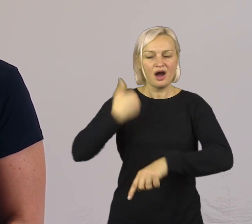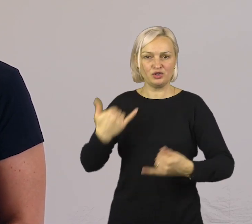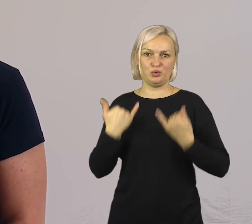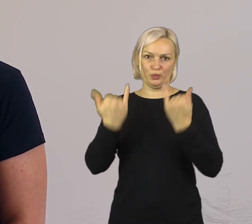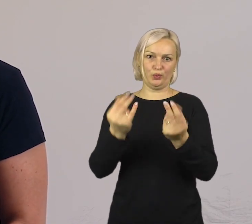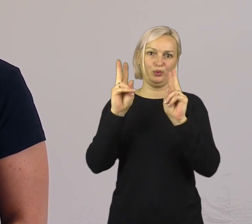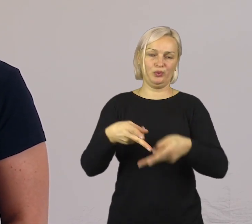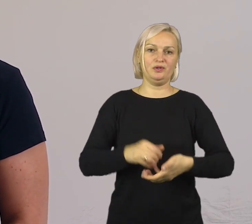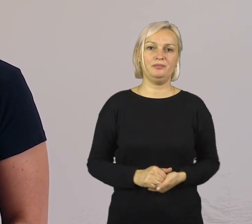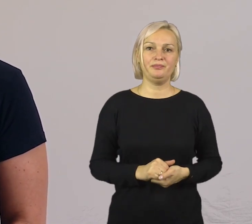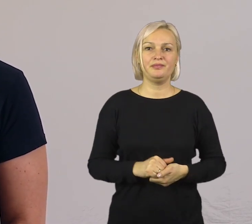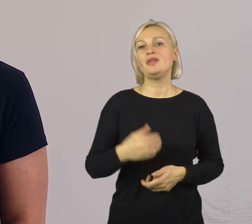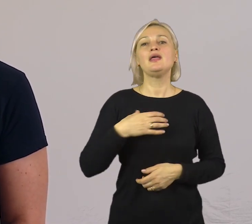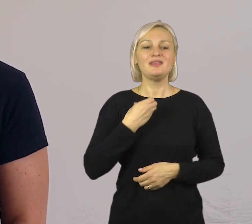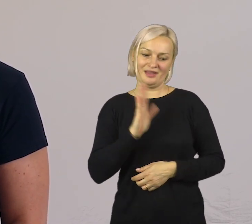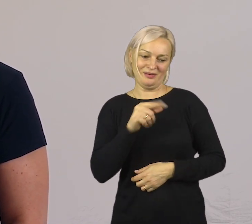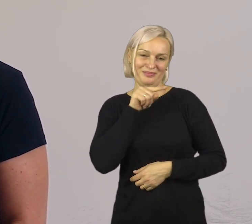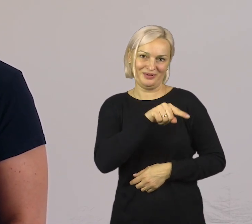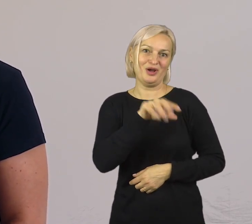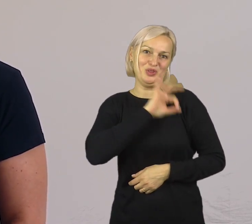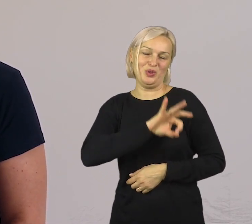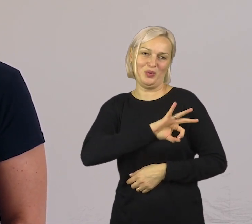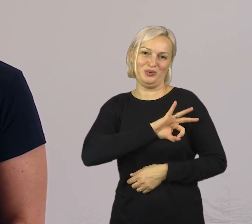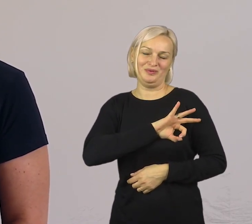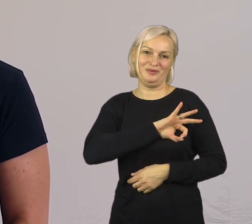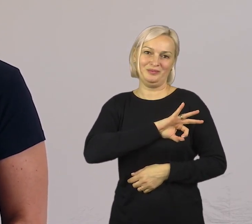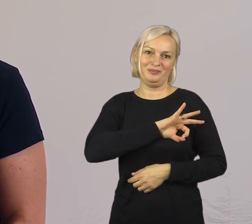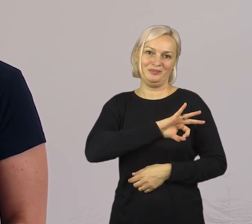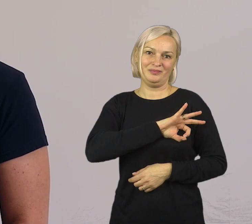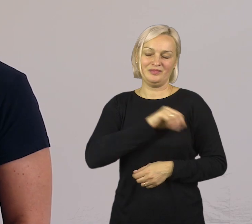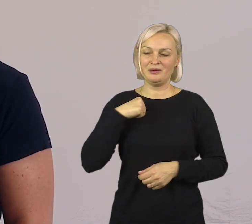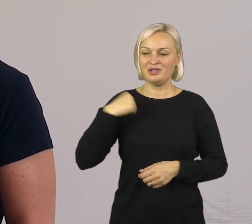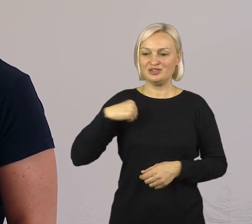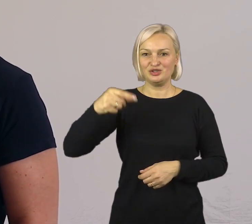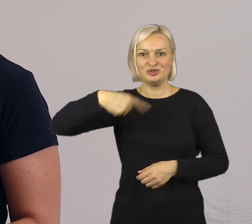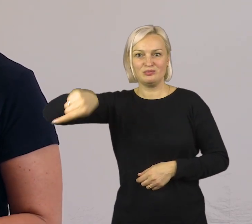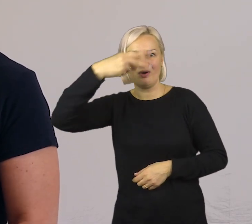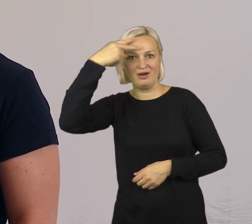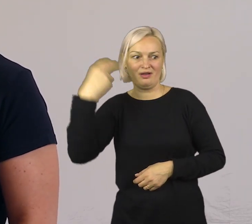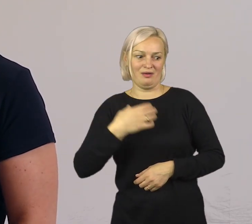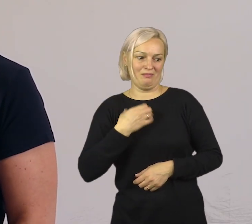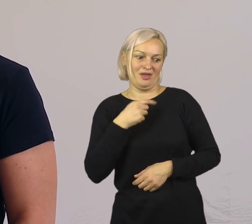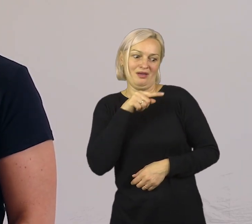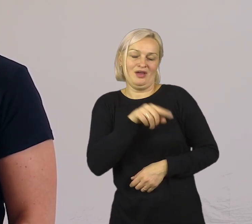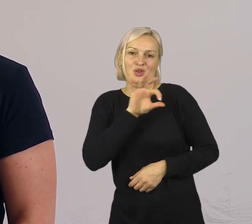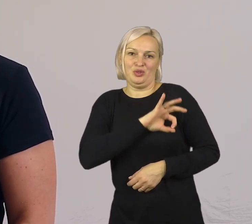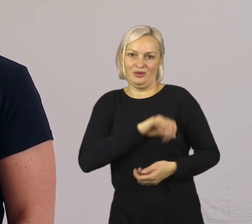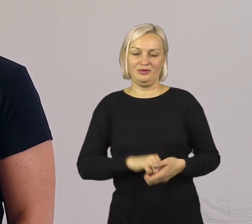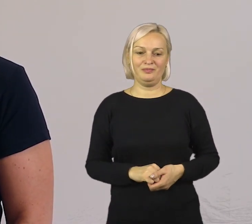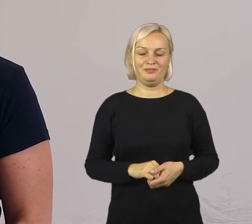ankstyvesnė. Todėl nebijokime to automatinio išorinio defibriliatoriaus, ko dažnai žmonės Lietuvoje bijo.